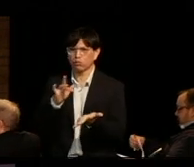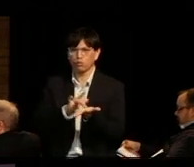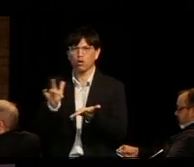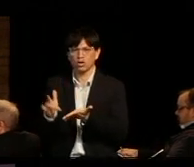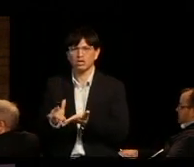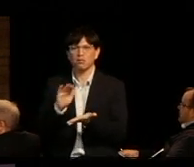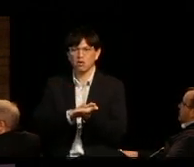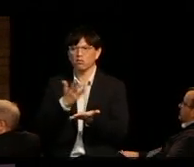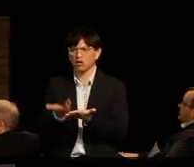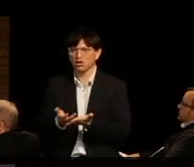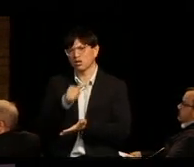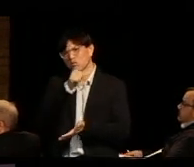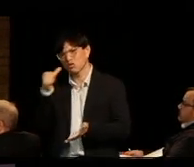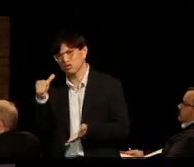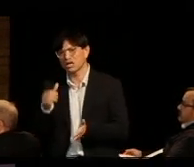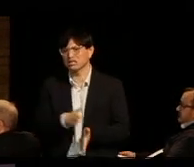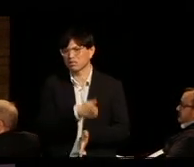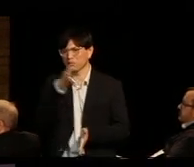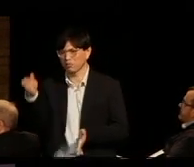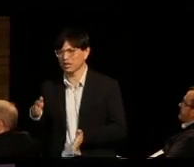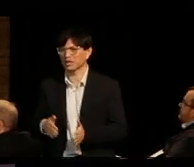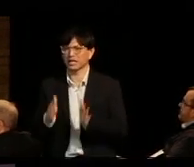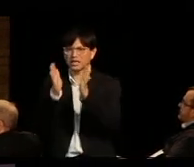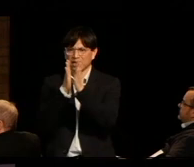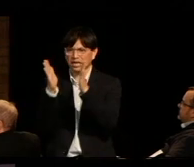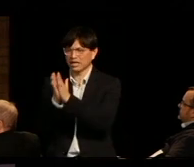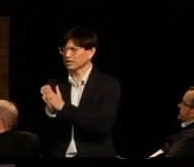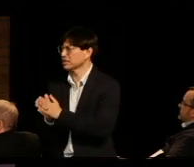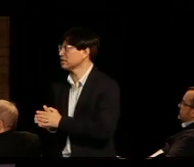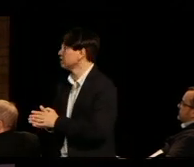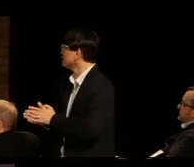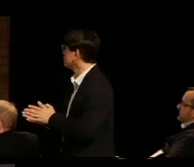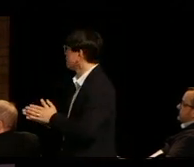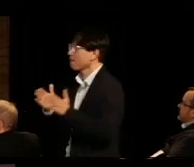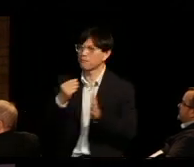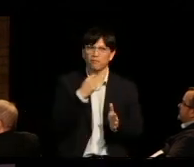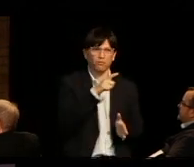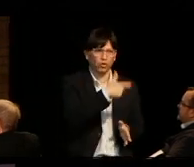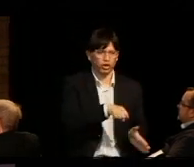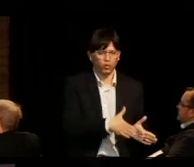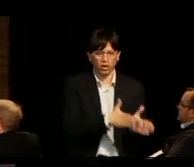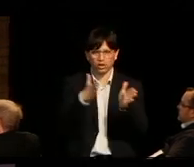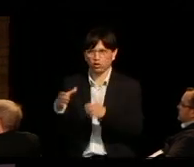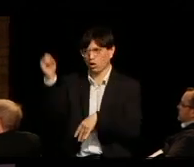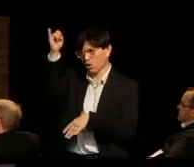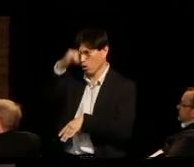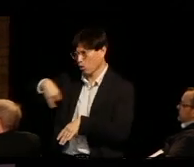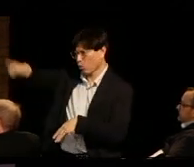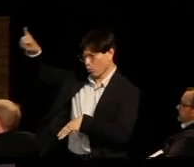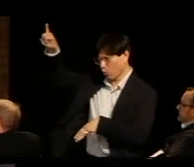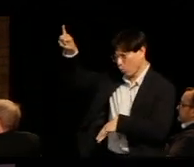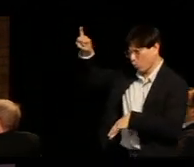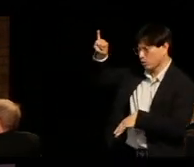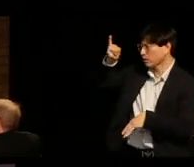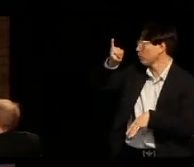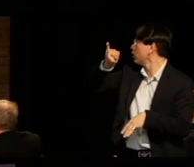usare si possono mettere nelle chiese queste piccole iconcine per aiutare ultimo se qualcuno vuole